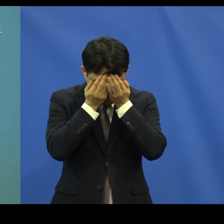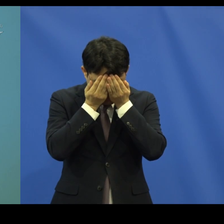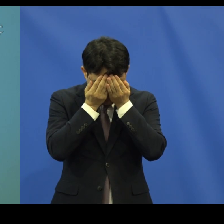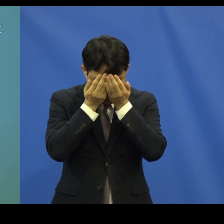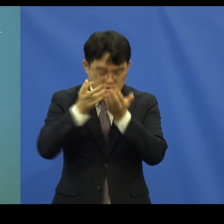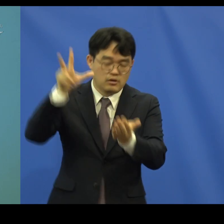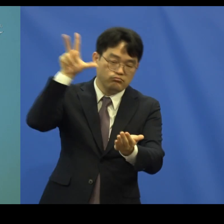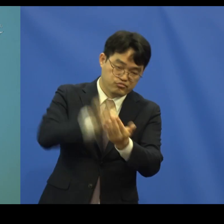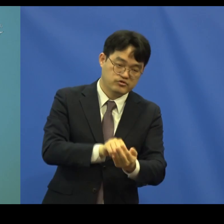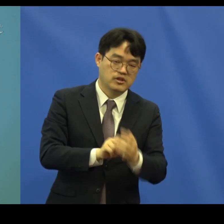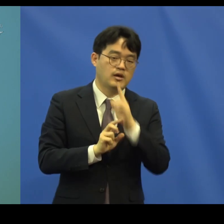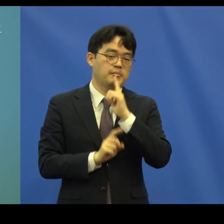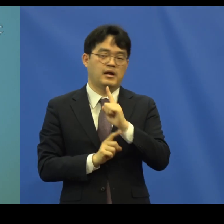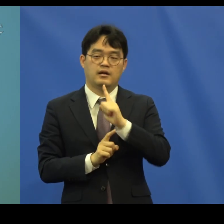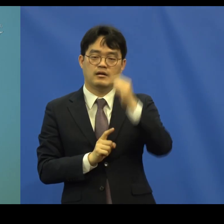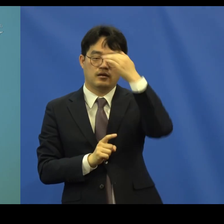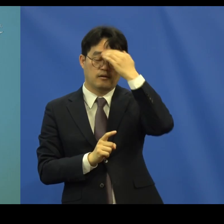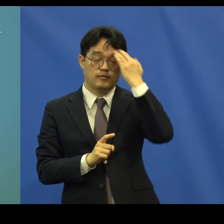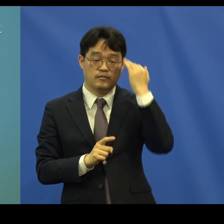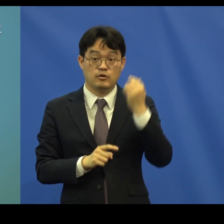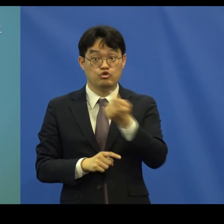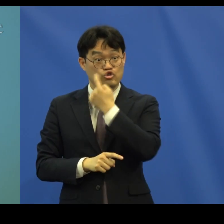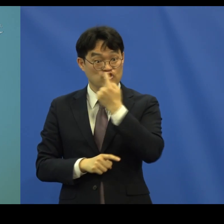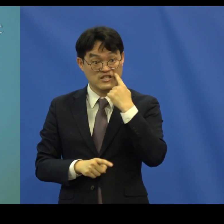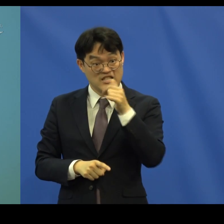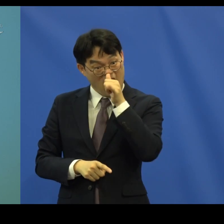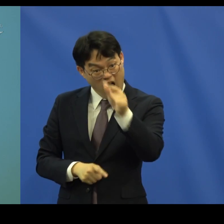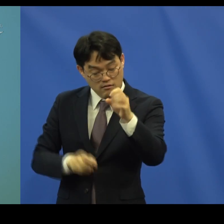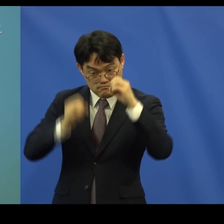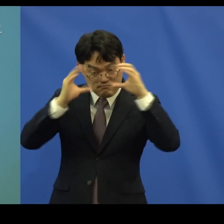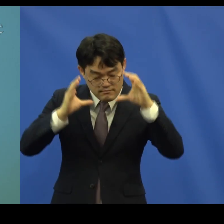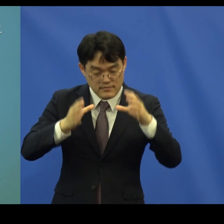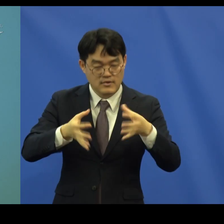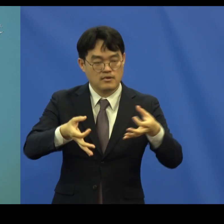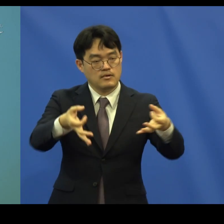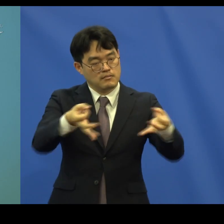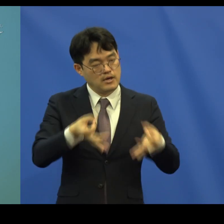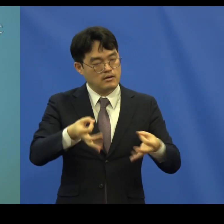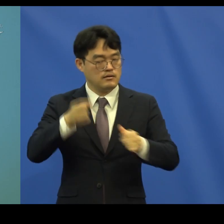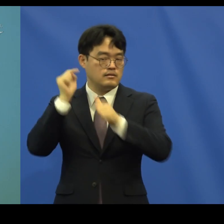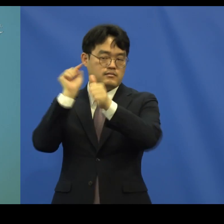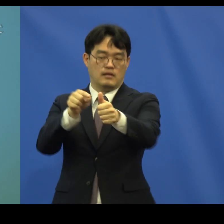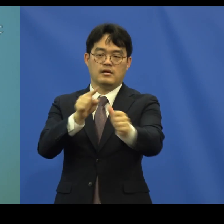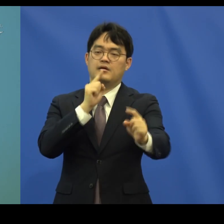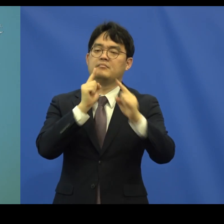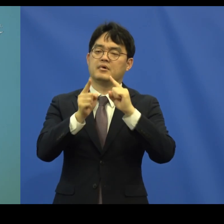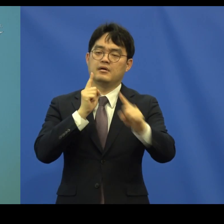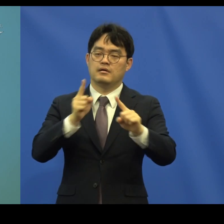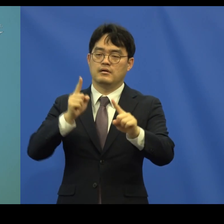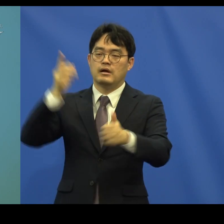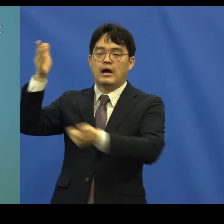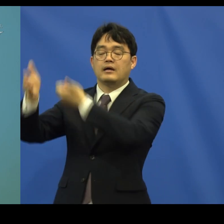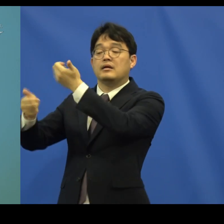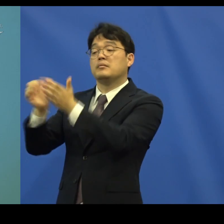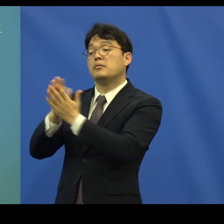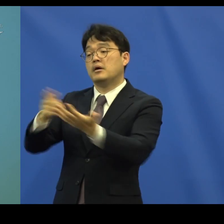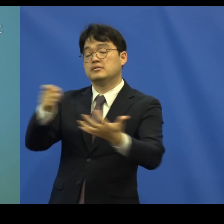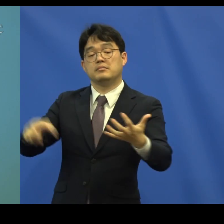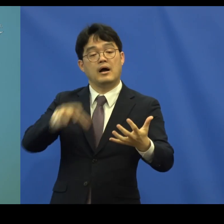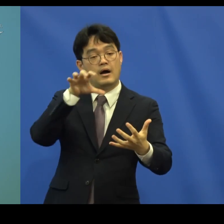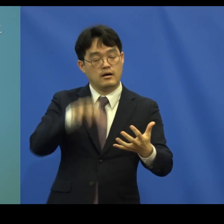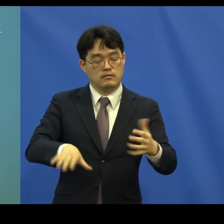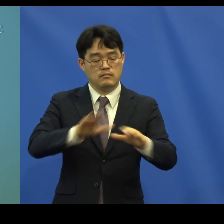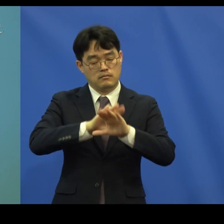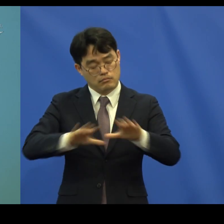겁니다. 귀 있는 자는 말씀을 들을지어다. 그 말씀을 들으면 하나님의 해답을 주시고